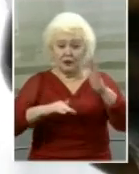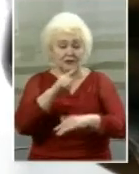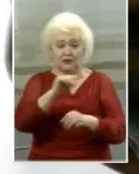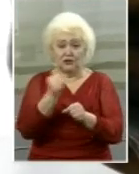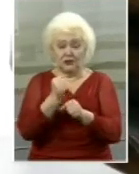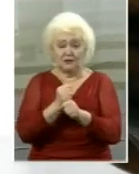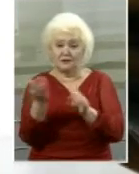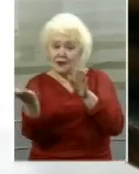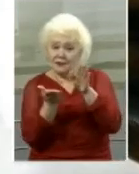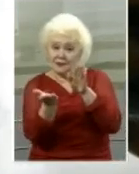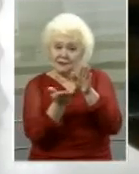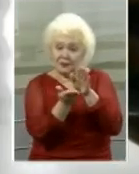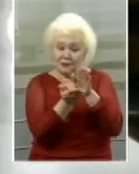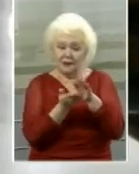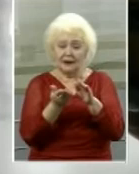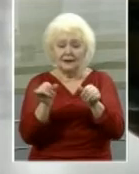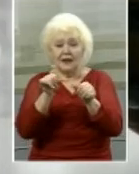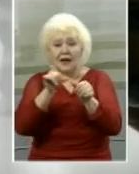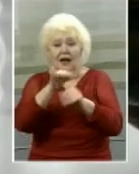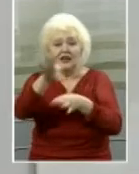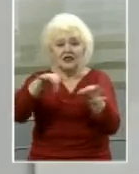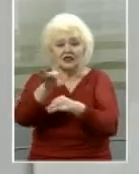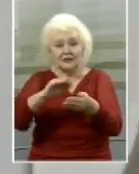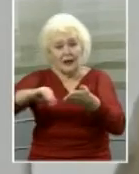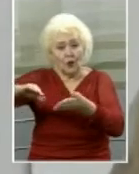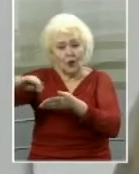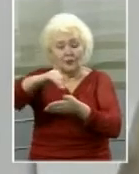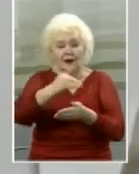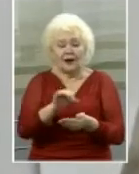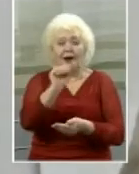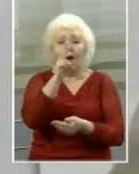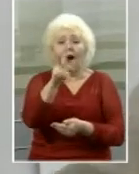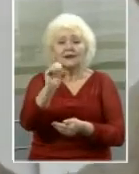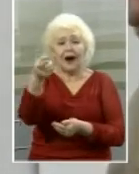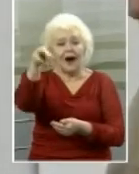делал. Я спилил и лишнее выбрал. Это акация,